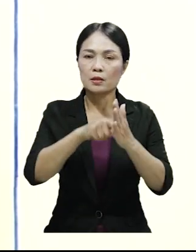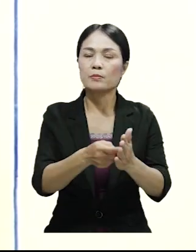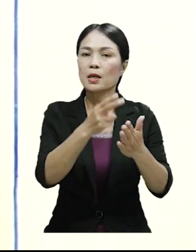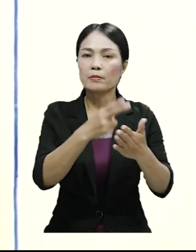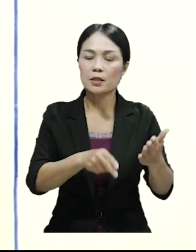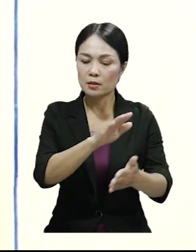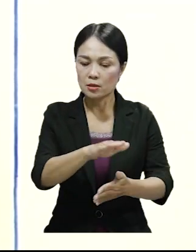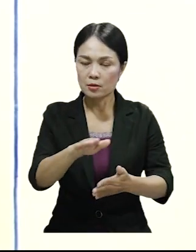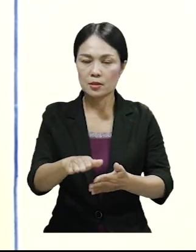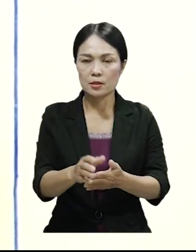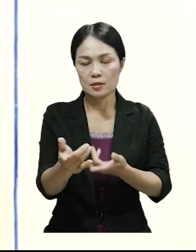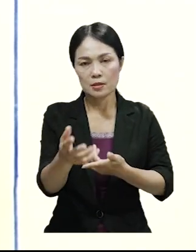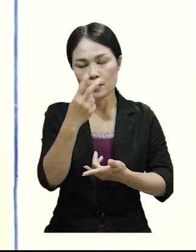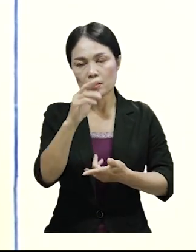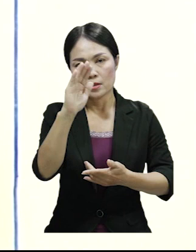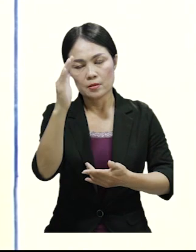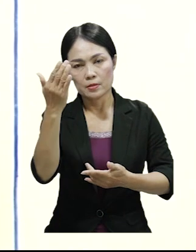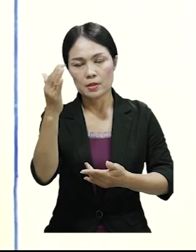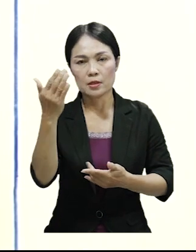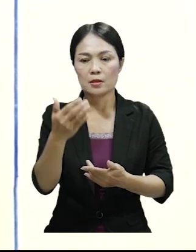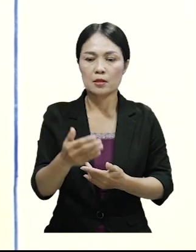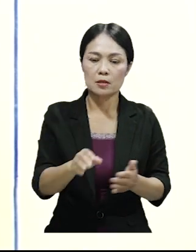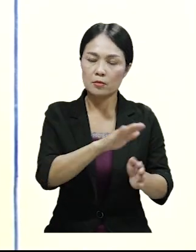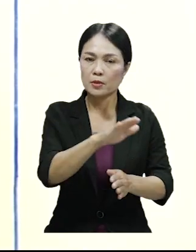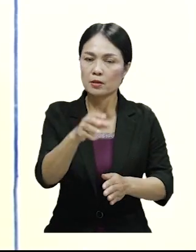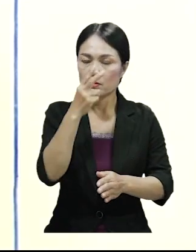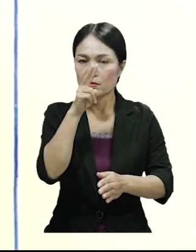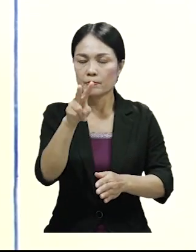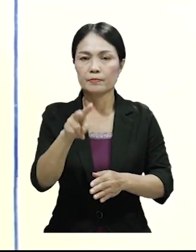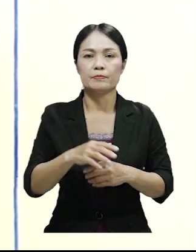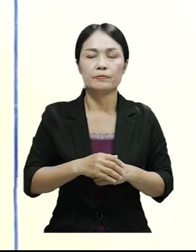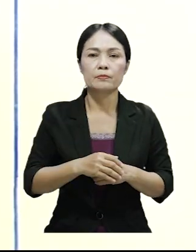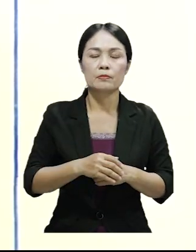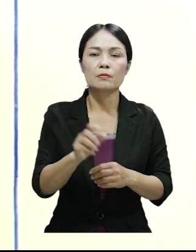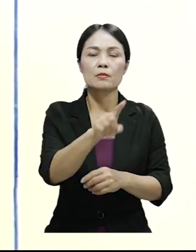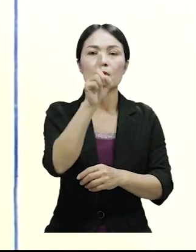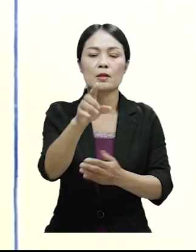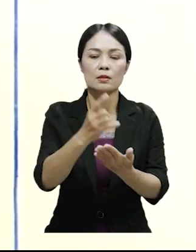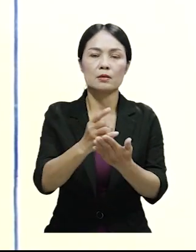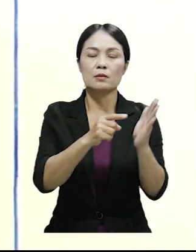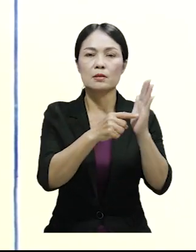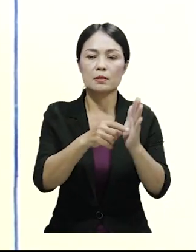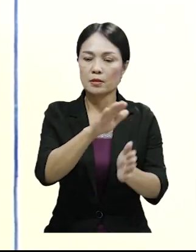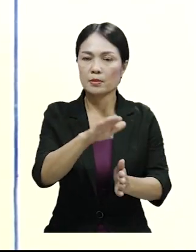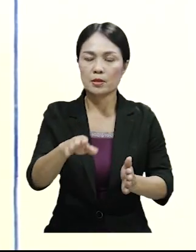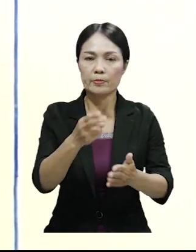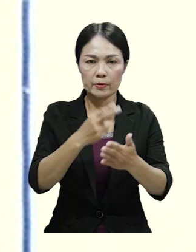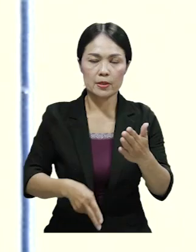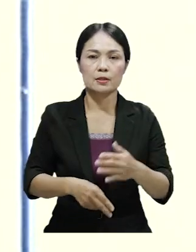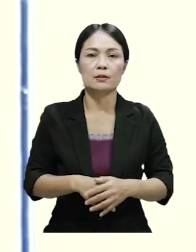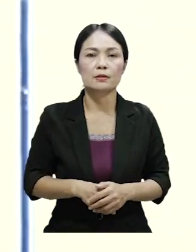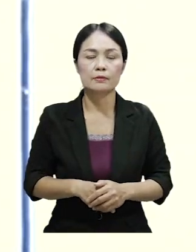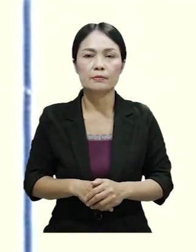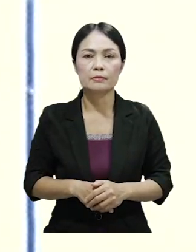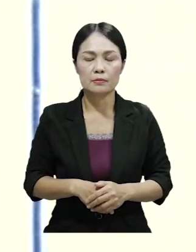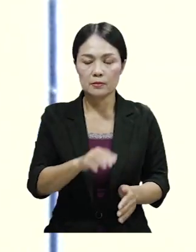អ្វីកូនចាំមើលលោកគ្រូបង្ហាញរូបភាពឲ្យកូនមើលណាកូនណាកូនចាំមើលរូបភាពរបស់លោកគ្រូតើមេរៀនលោកគ្រូបង្ហាញកូនអំពីអ្វី